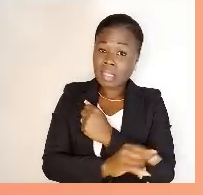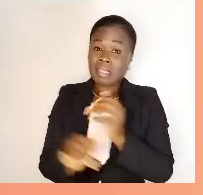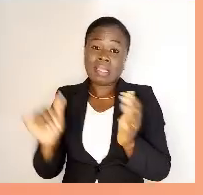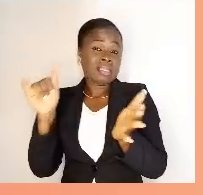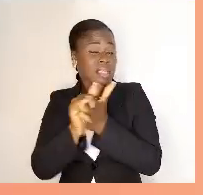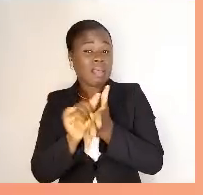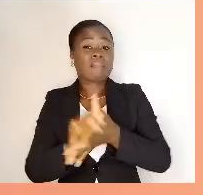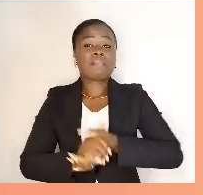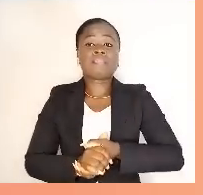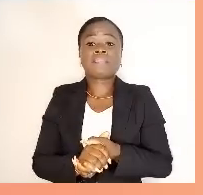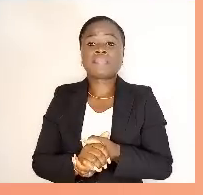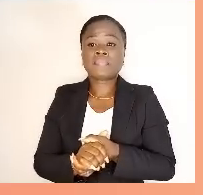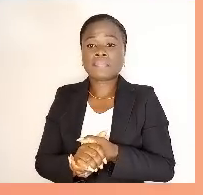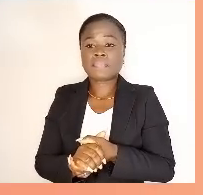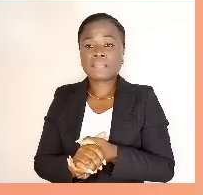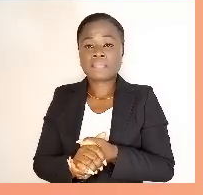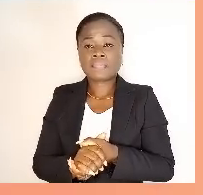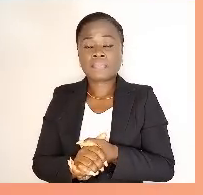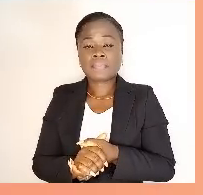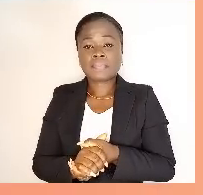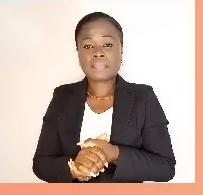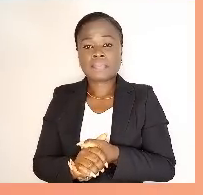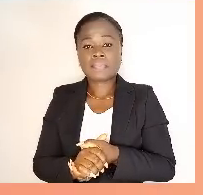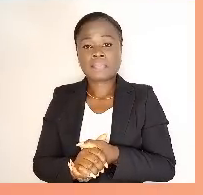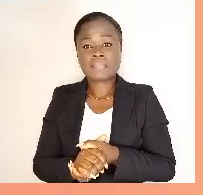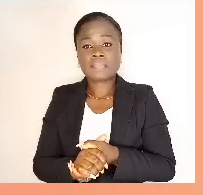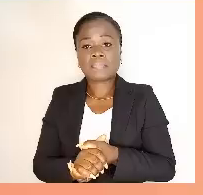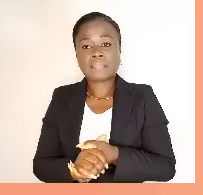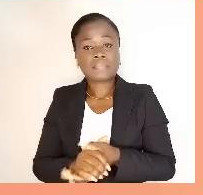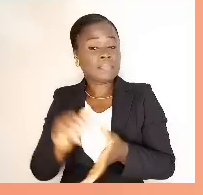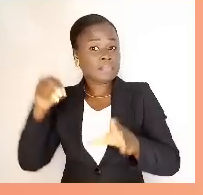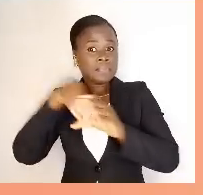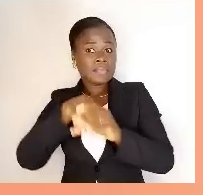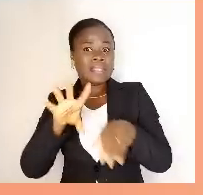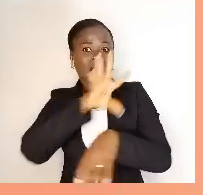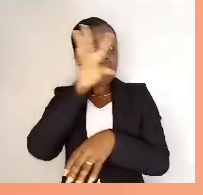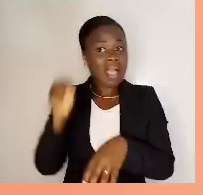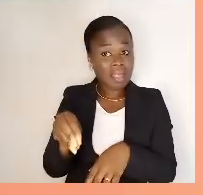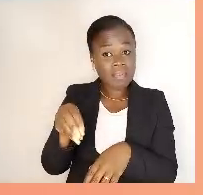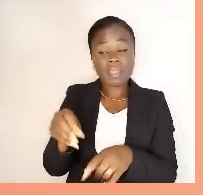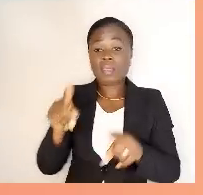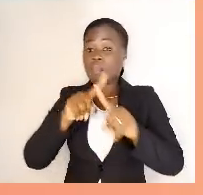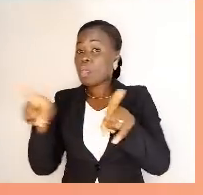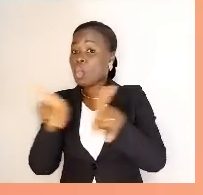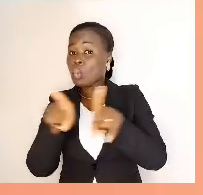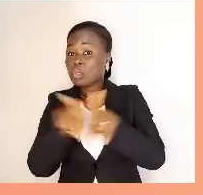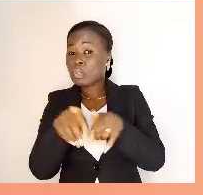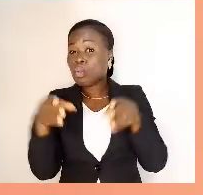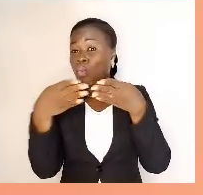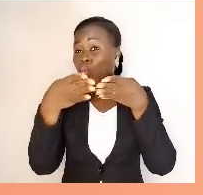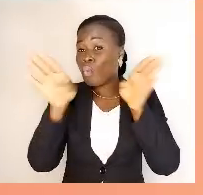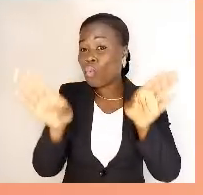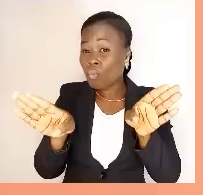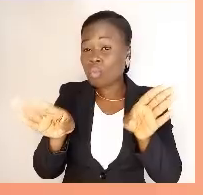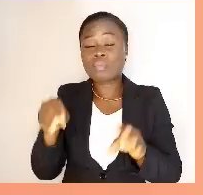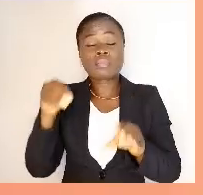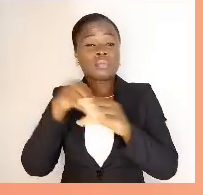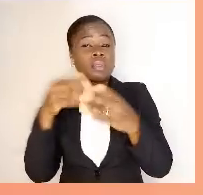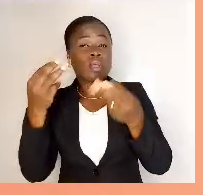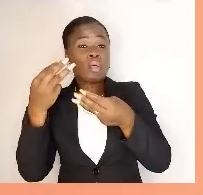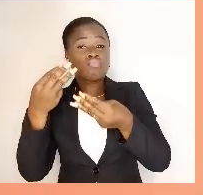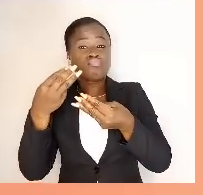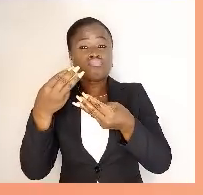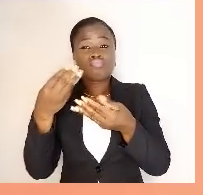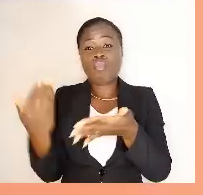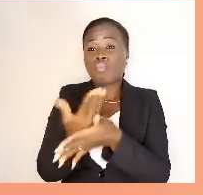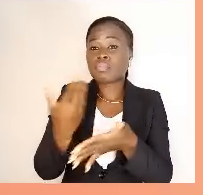est ancrage dans le socle socio-culturel sénégalais et africain, mais aussi